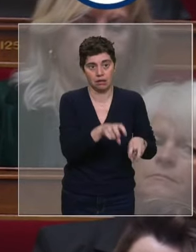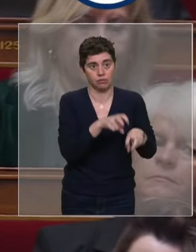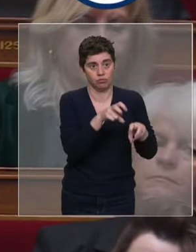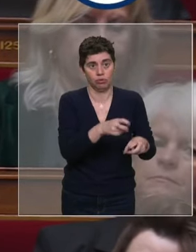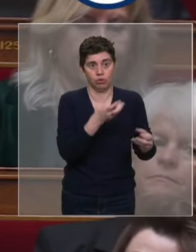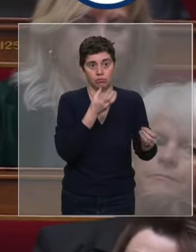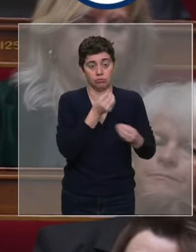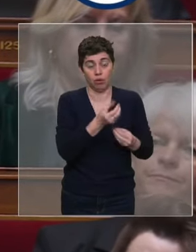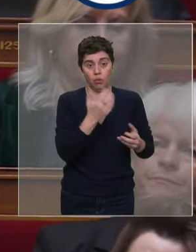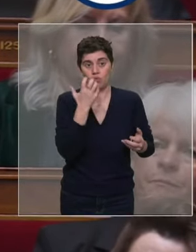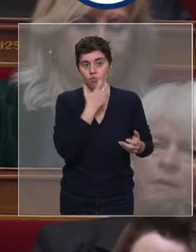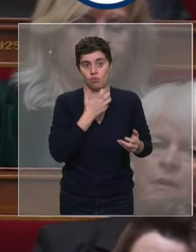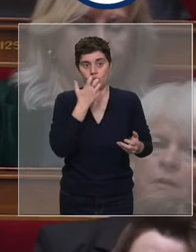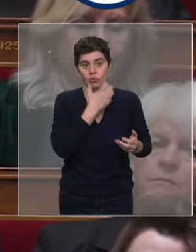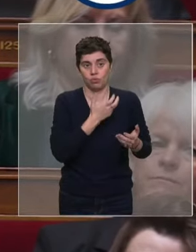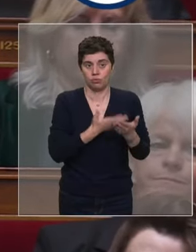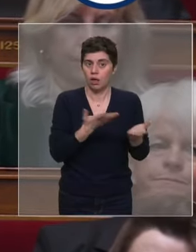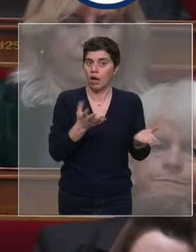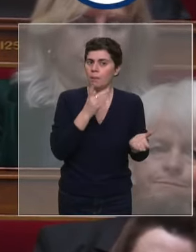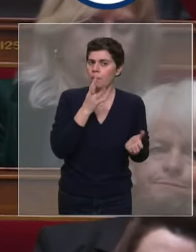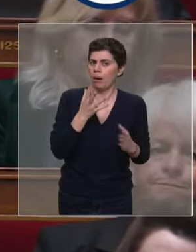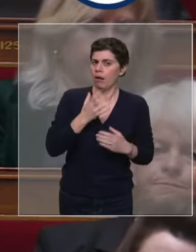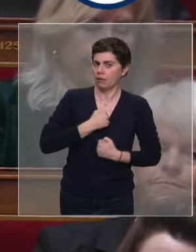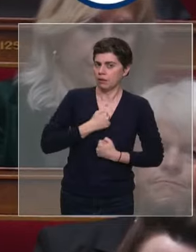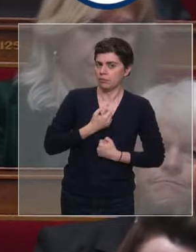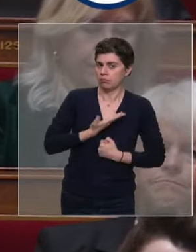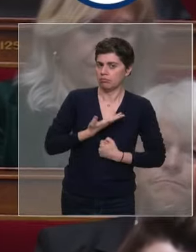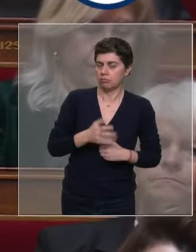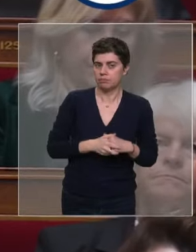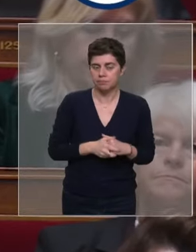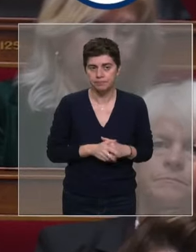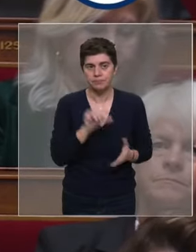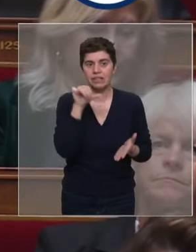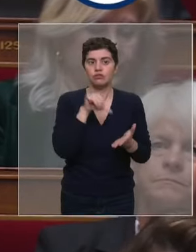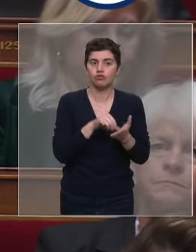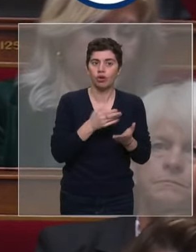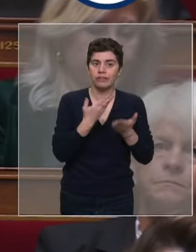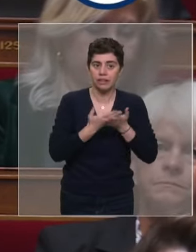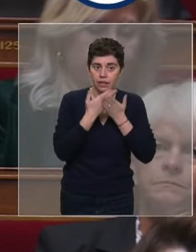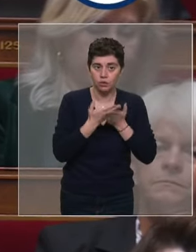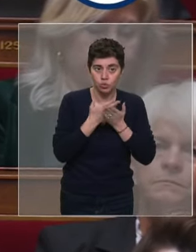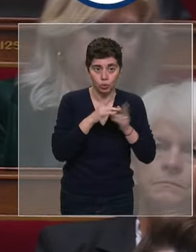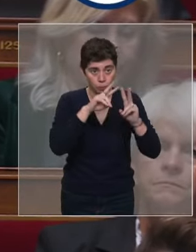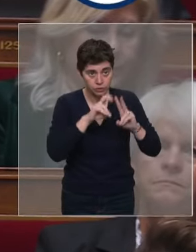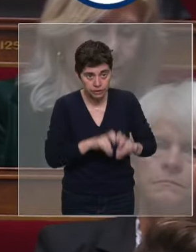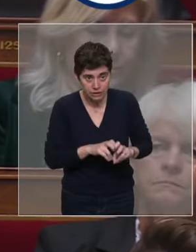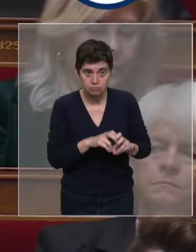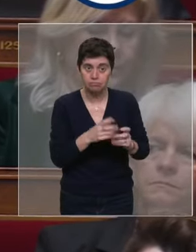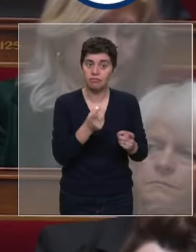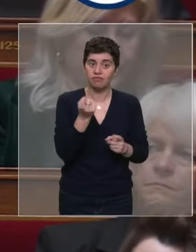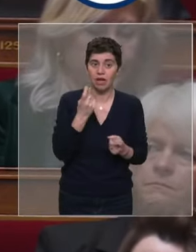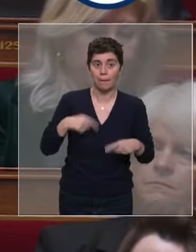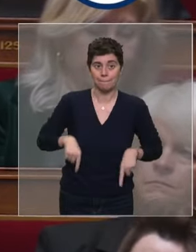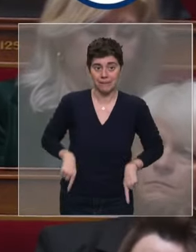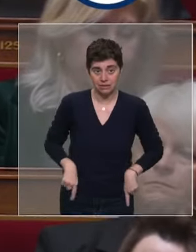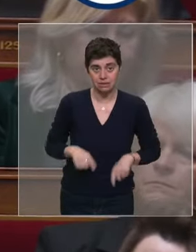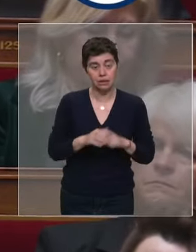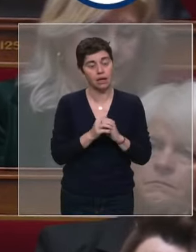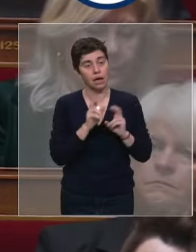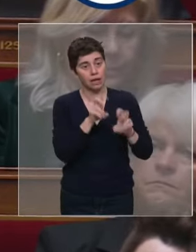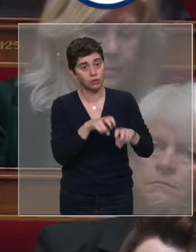dis bien inacceptables. Rappelons que le Centre d'études et de prospectives du ministère de l'Agriculture et de la Souveraineté